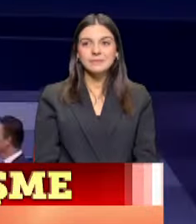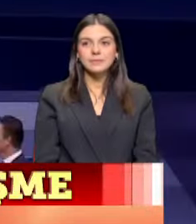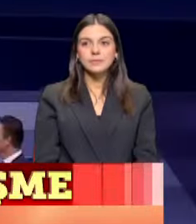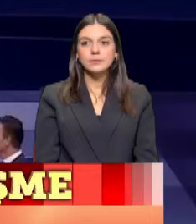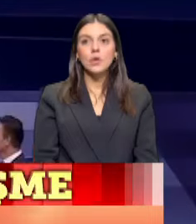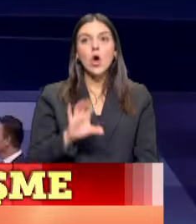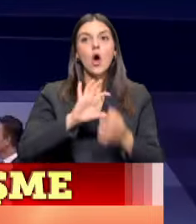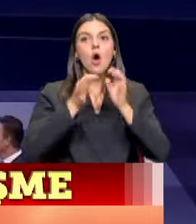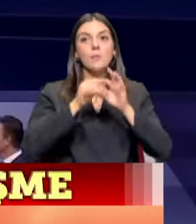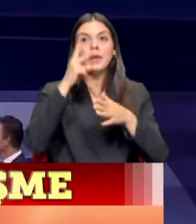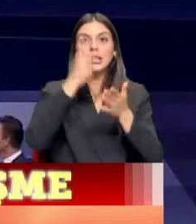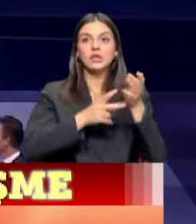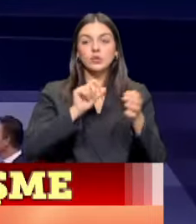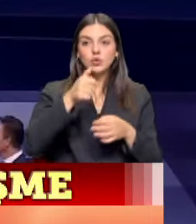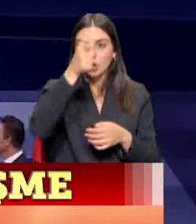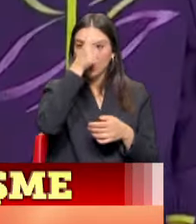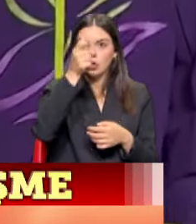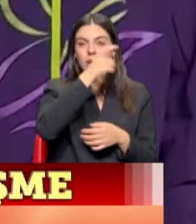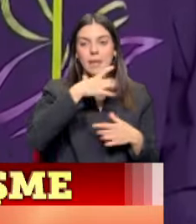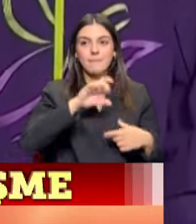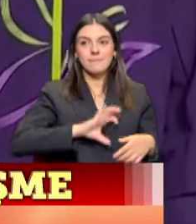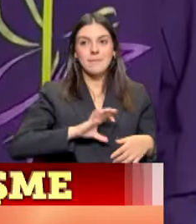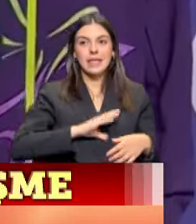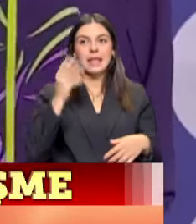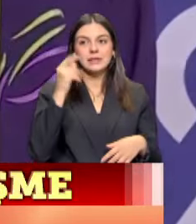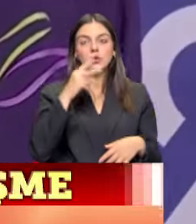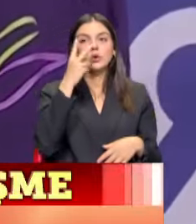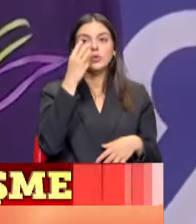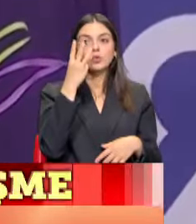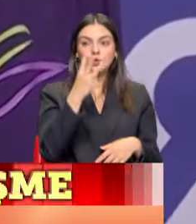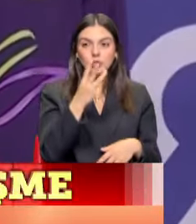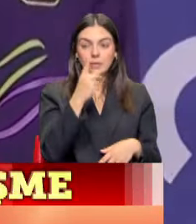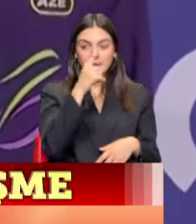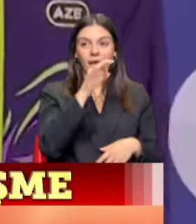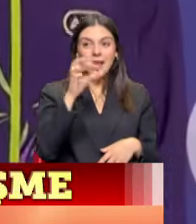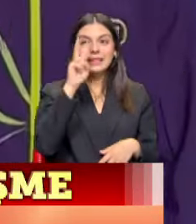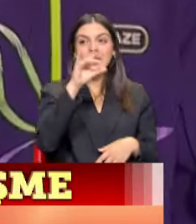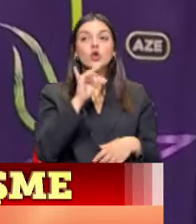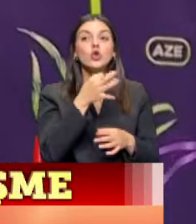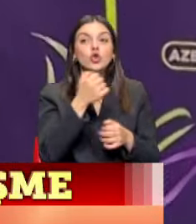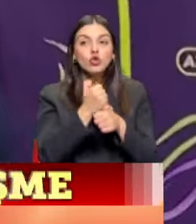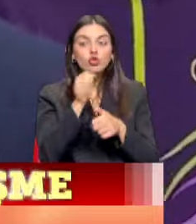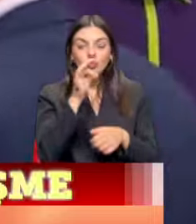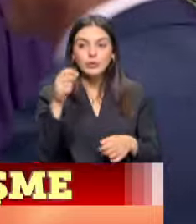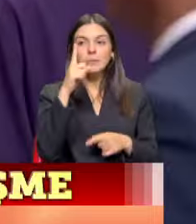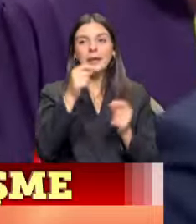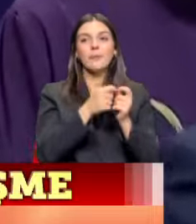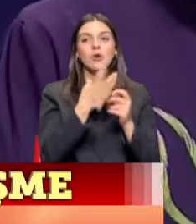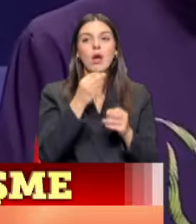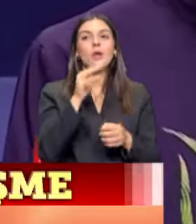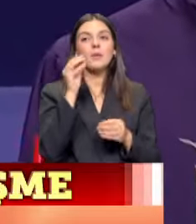Olimpiyatların ikinci gününde Türkiye'nin madalya sayısı 1 altın, 3 gümüş, 2 bronz olmak üzere 6'ya yükseldi.